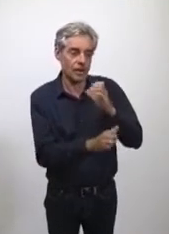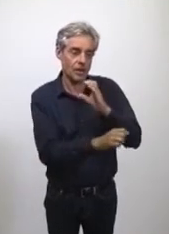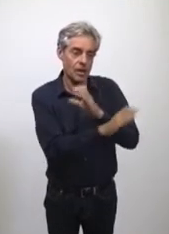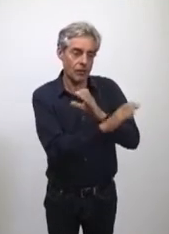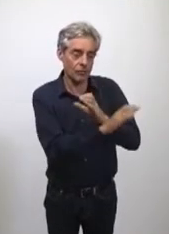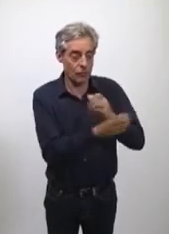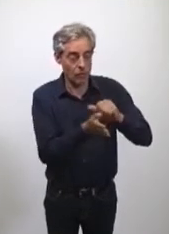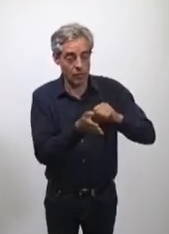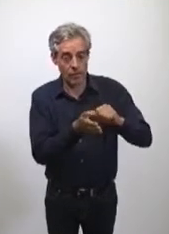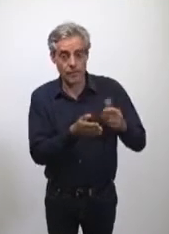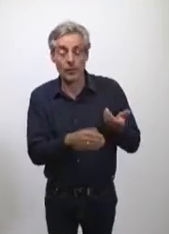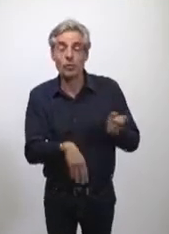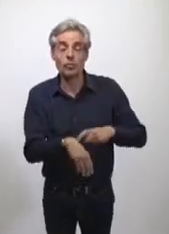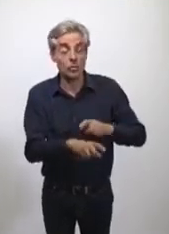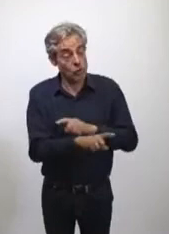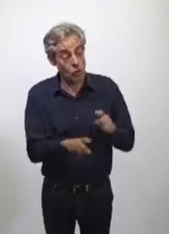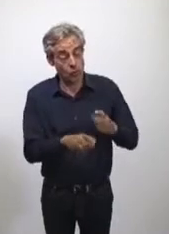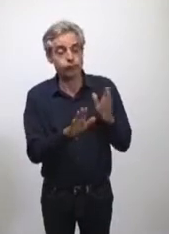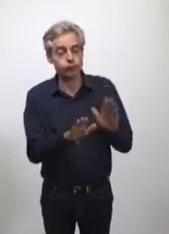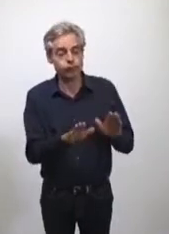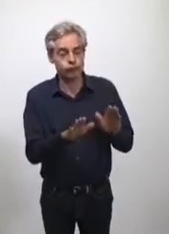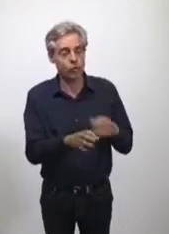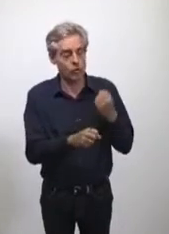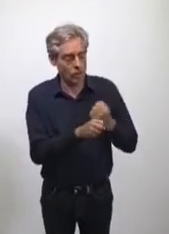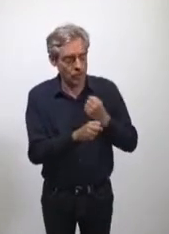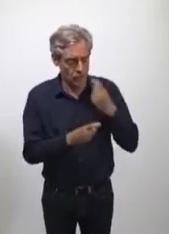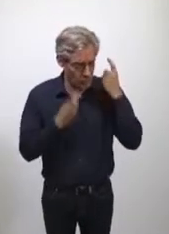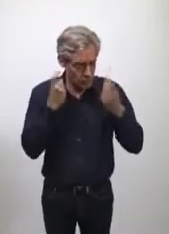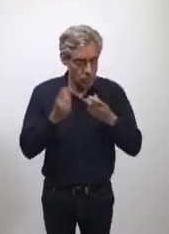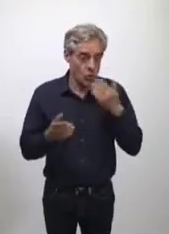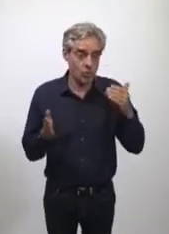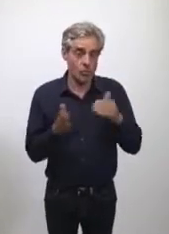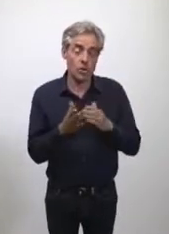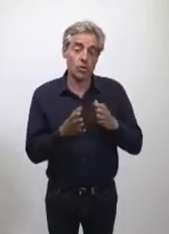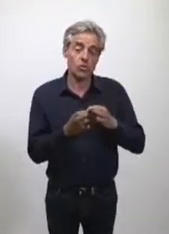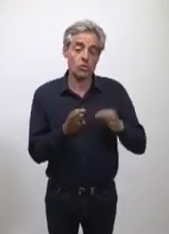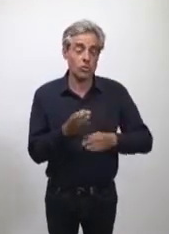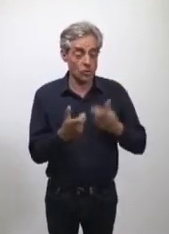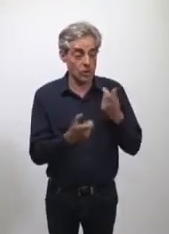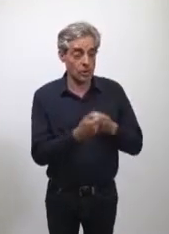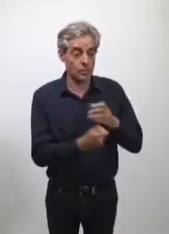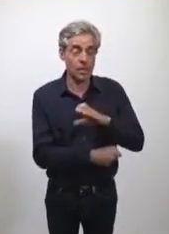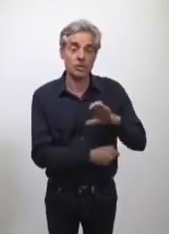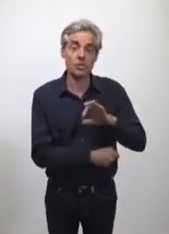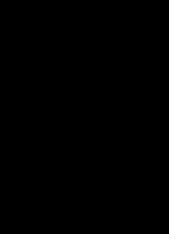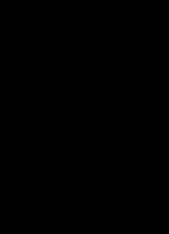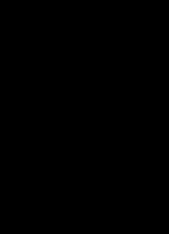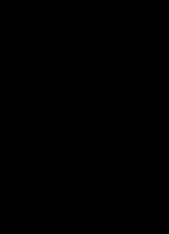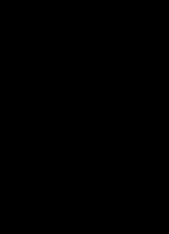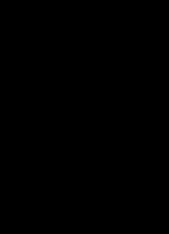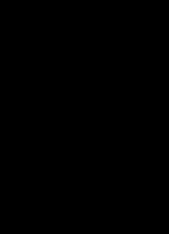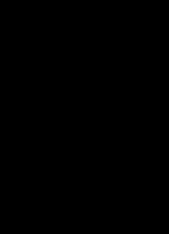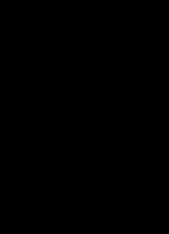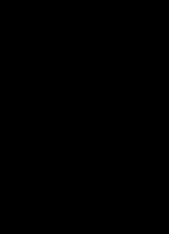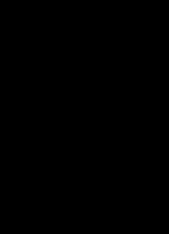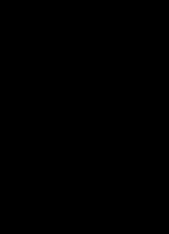que nous n'avons pas fait dans l'immédiat, et nous avons travaillé au mieux pour trouver toutes les éventualités possibles.